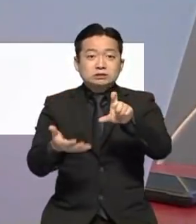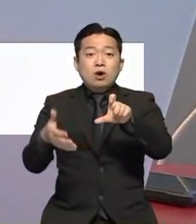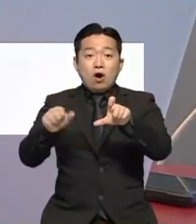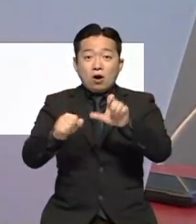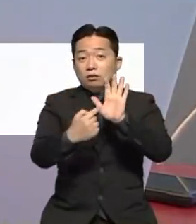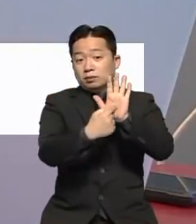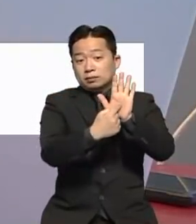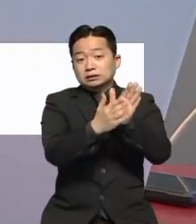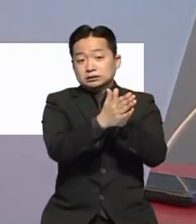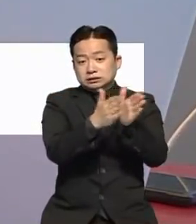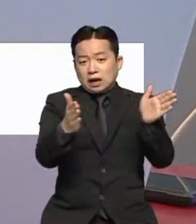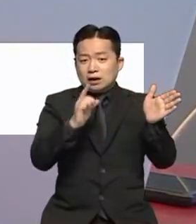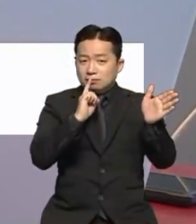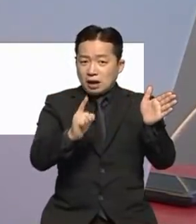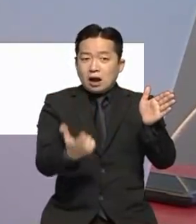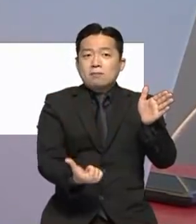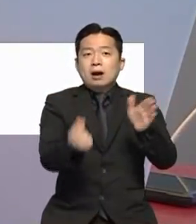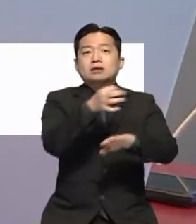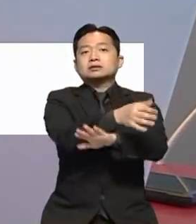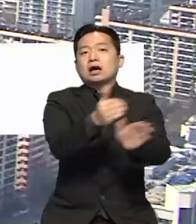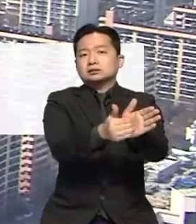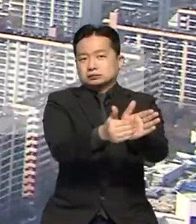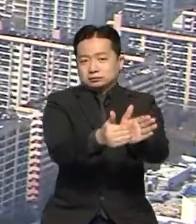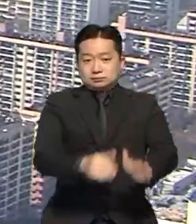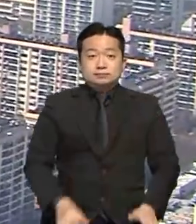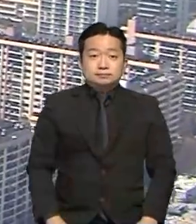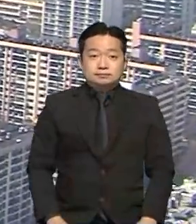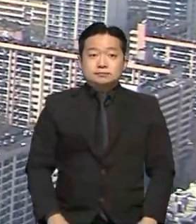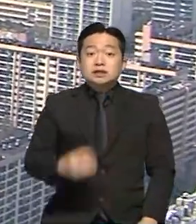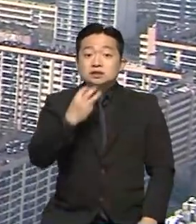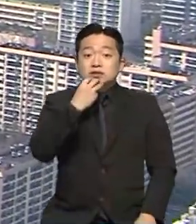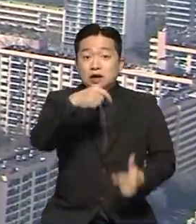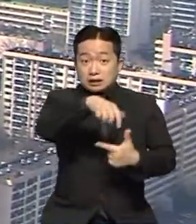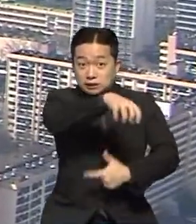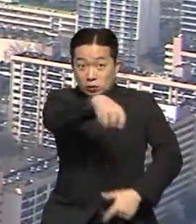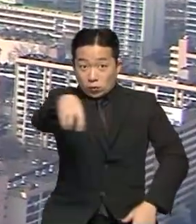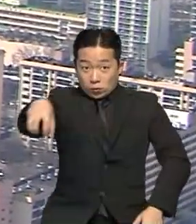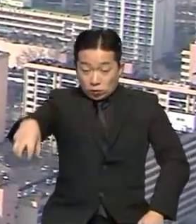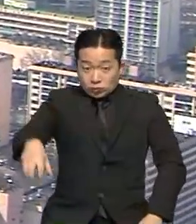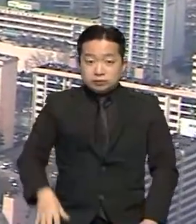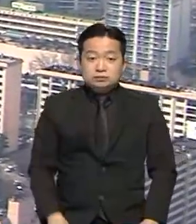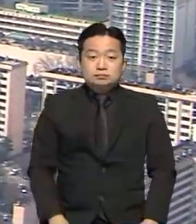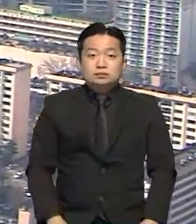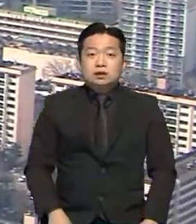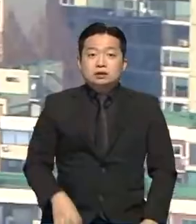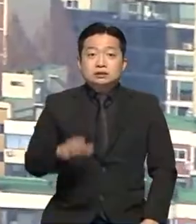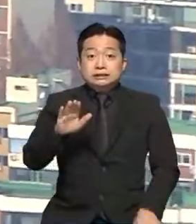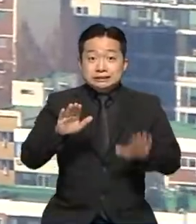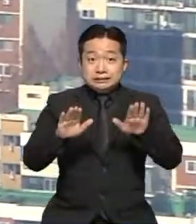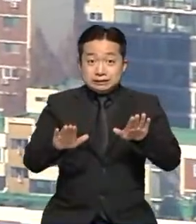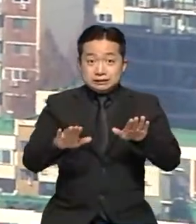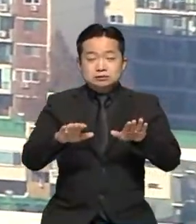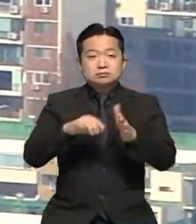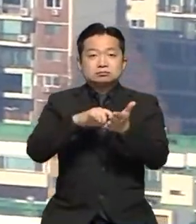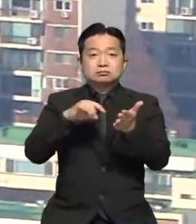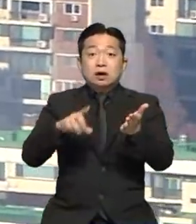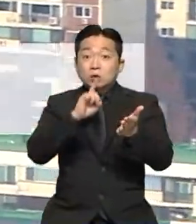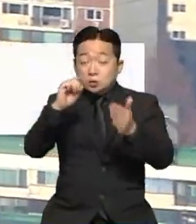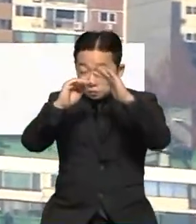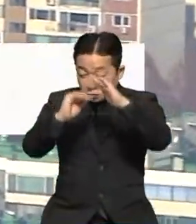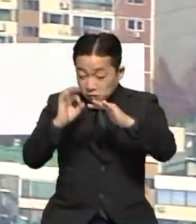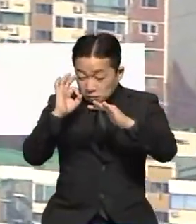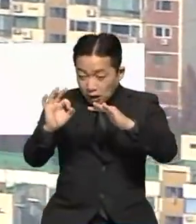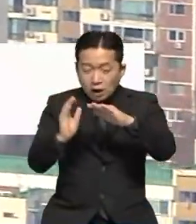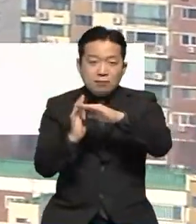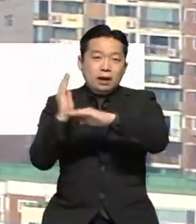매물이 나오기 시작하니까 즉시 거래가 되고. 서울 강남 일부에서는 신고가가 계속 고쳐 써지고 있습니다.